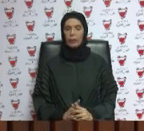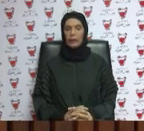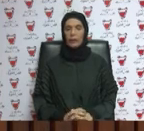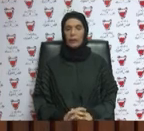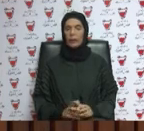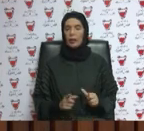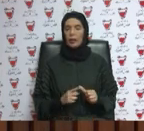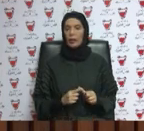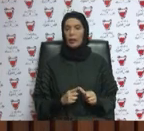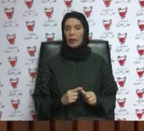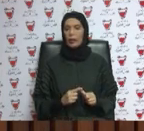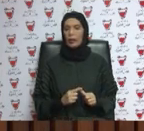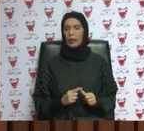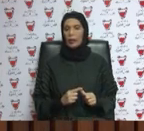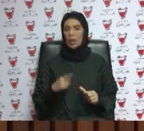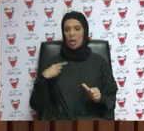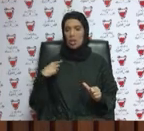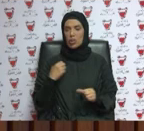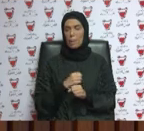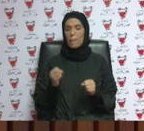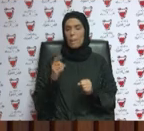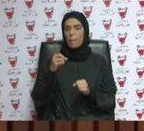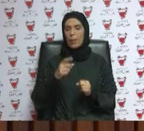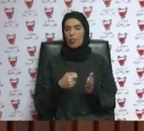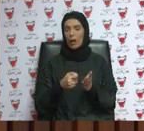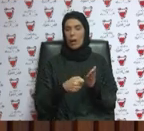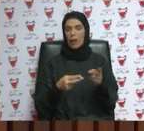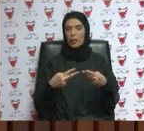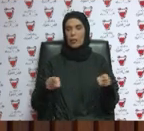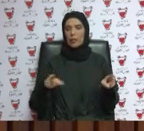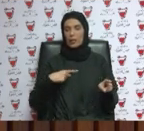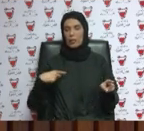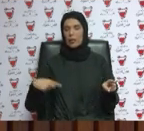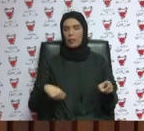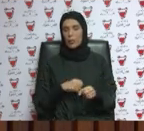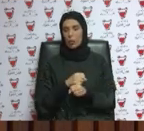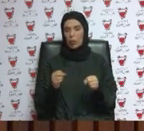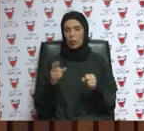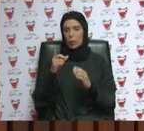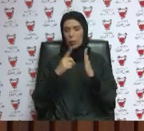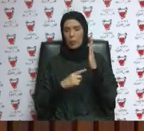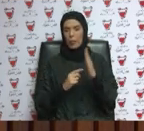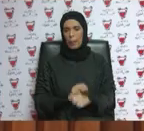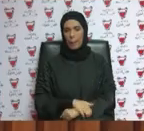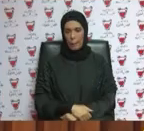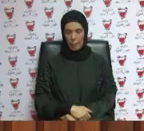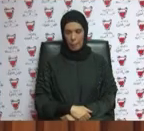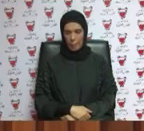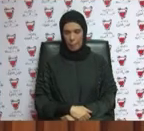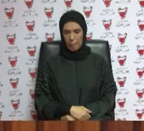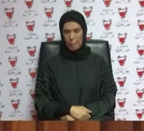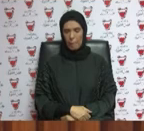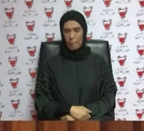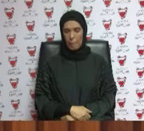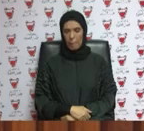بداية، مسمى مشروع القانون توصي اللجنة بالموافقة على المسمى كما ورد في مشروع القانون.